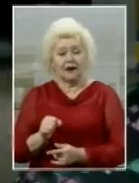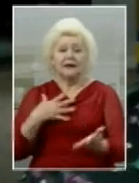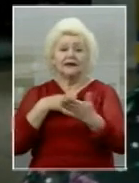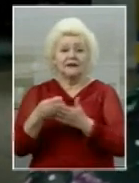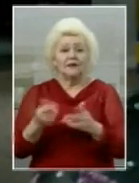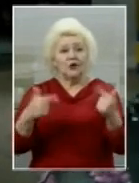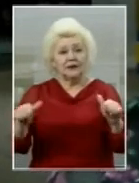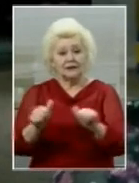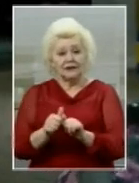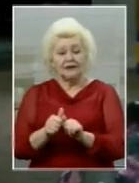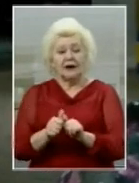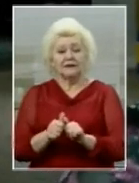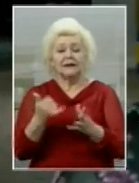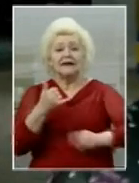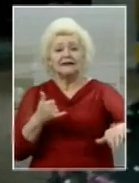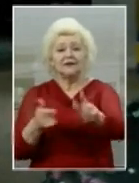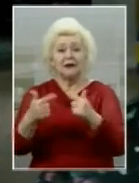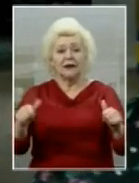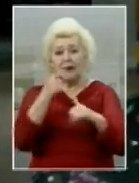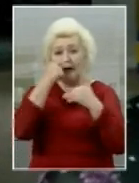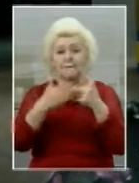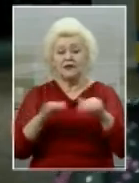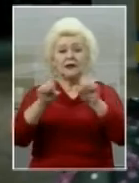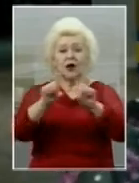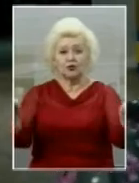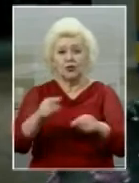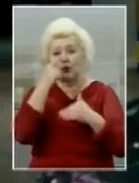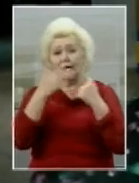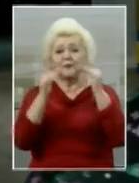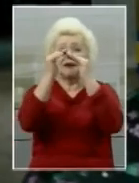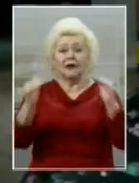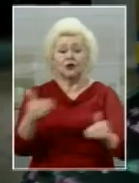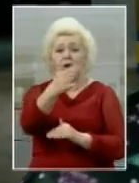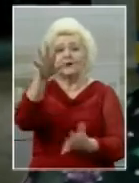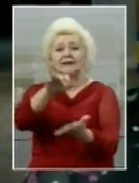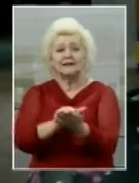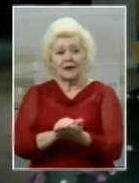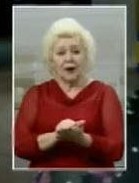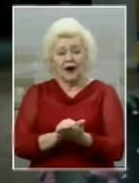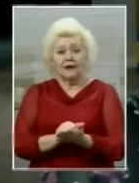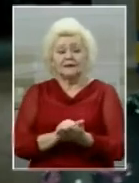своїх ділянках, земельних ділянках біля школи або біля дому, вони займаються